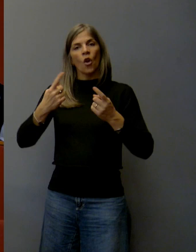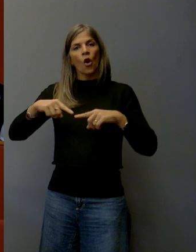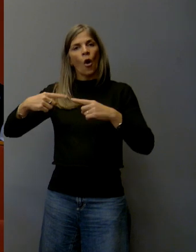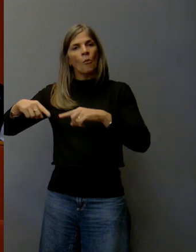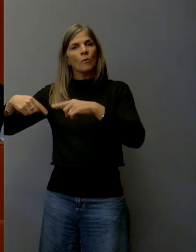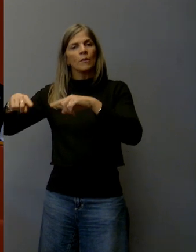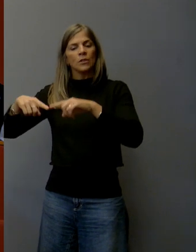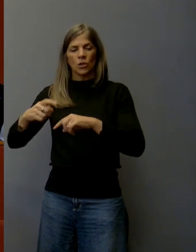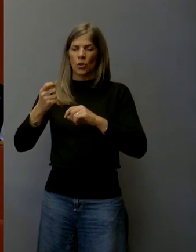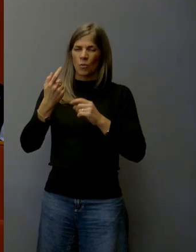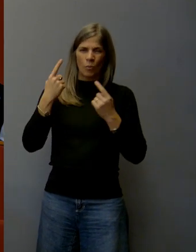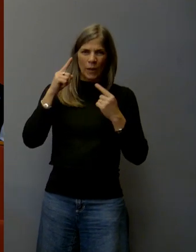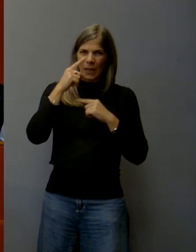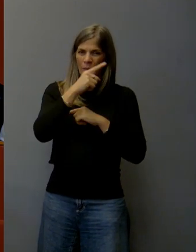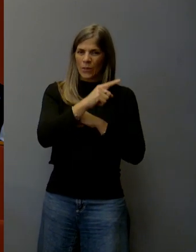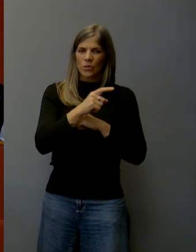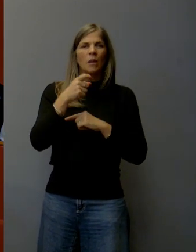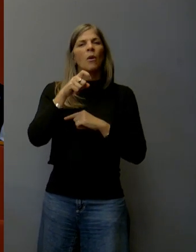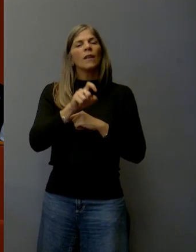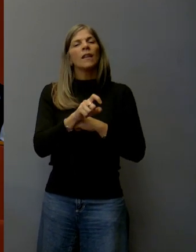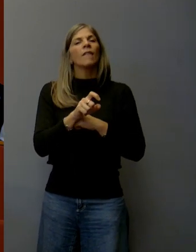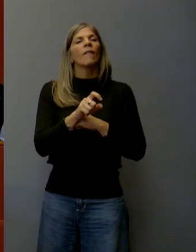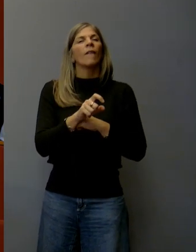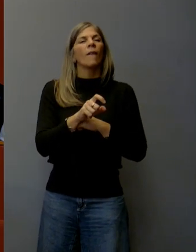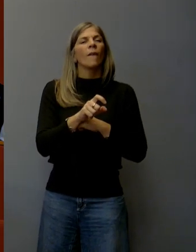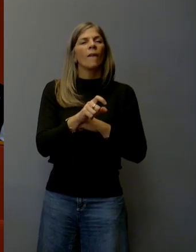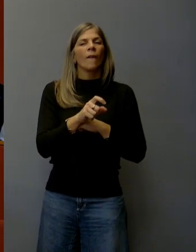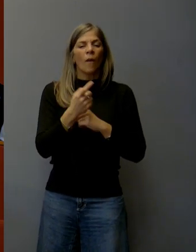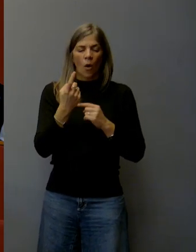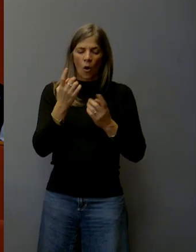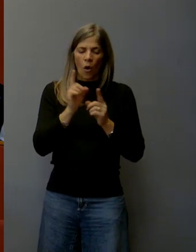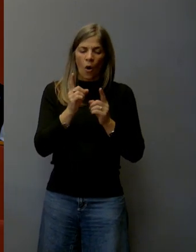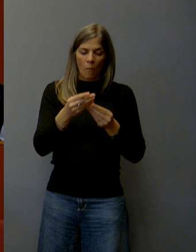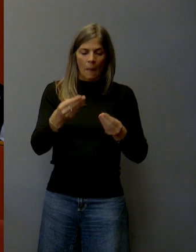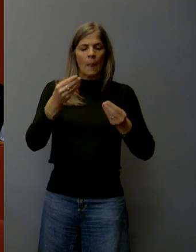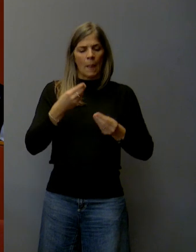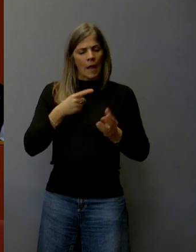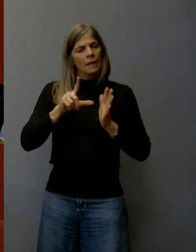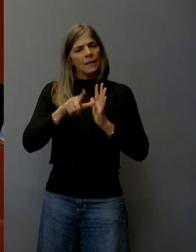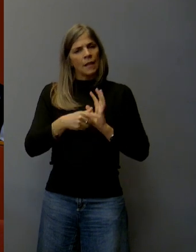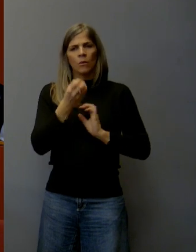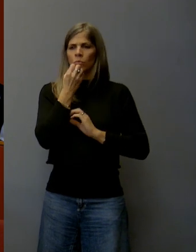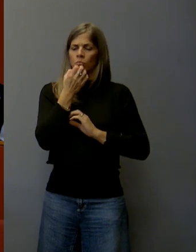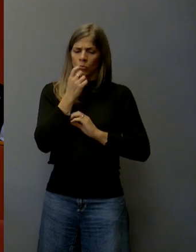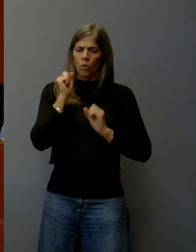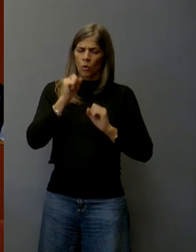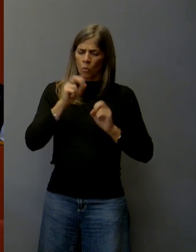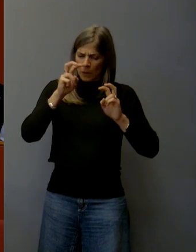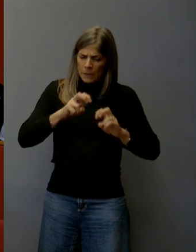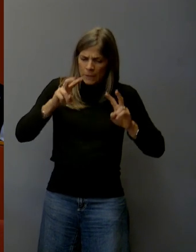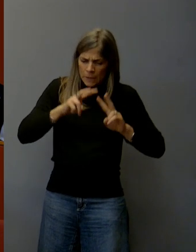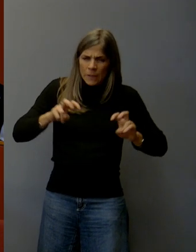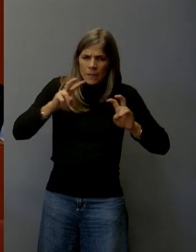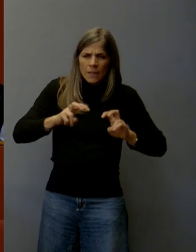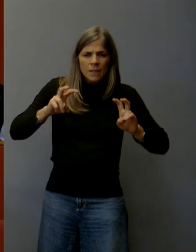c'è stata la possibilità di fare quella approfondimento che è fondamentale per permettere poi magari